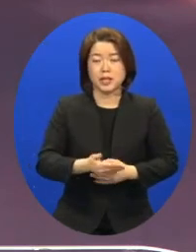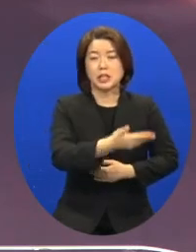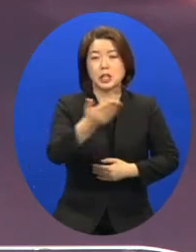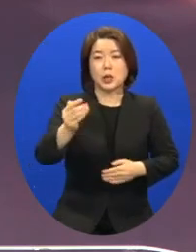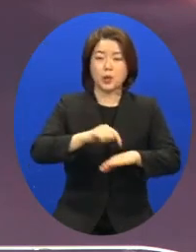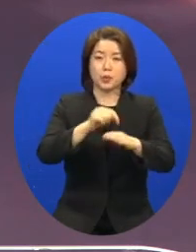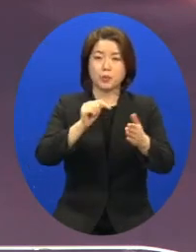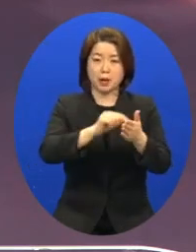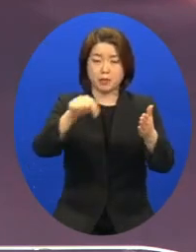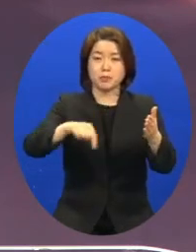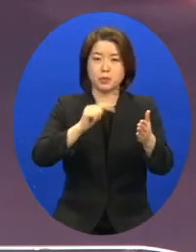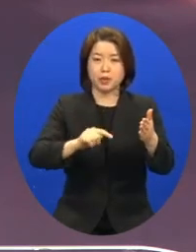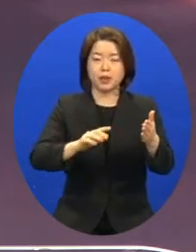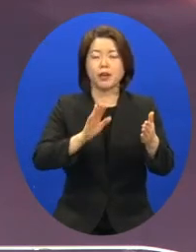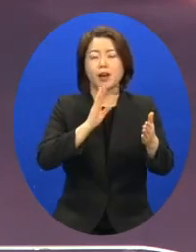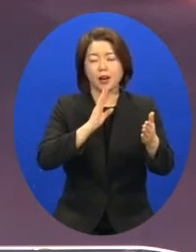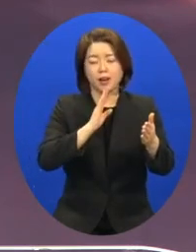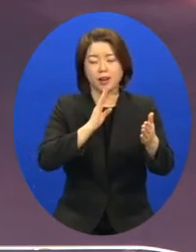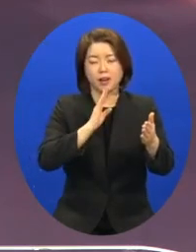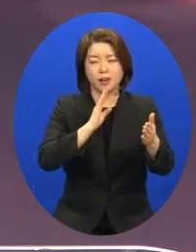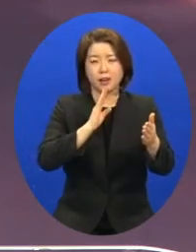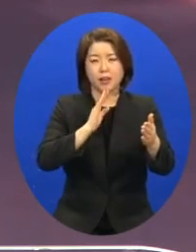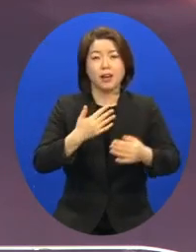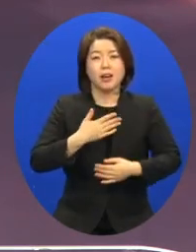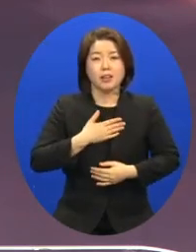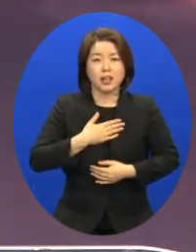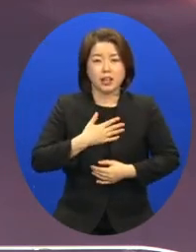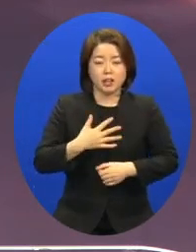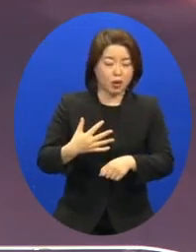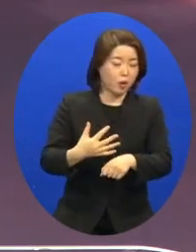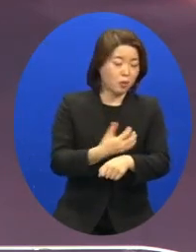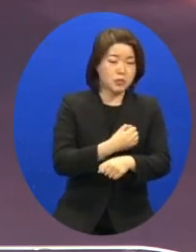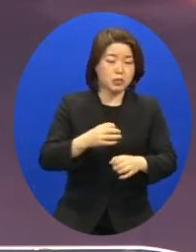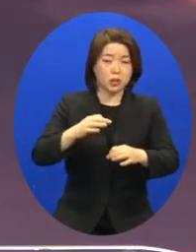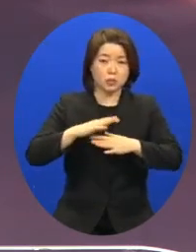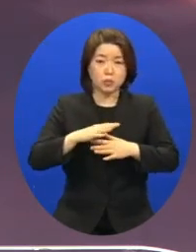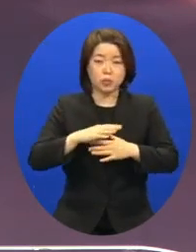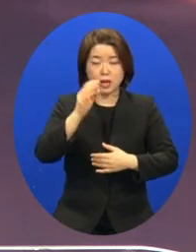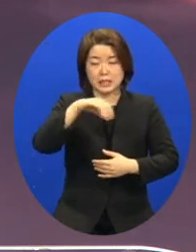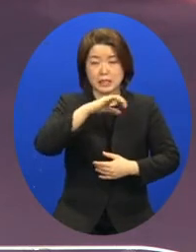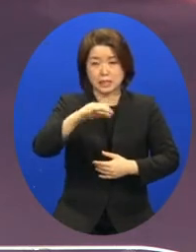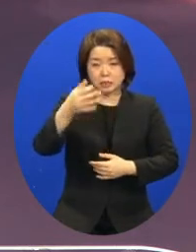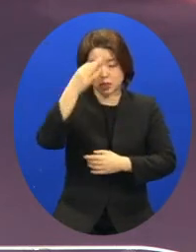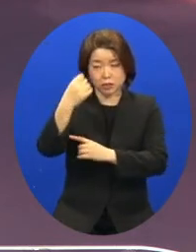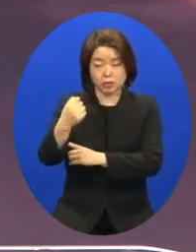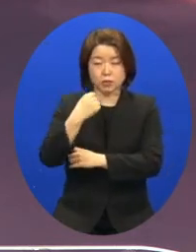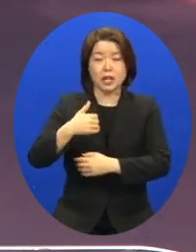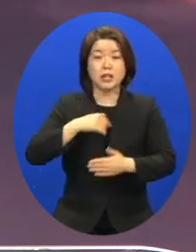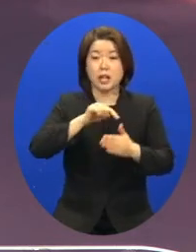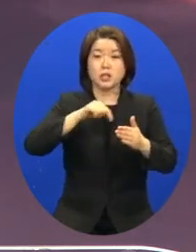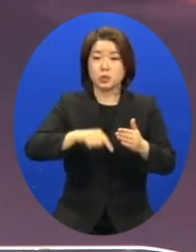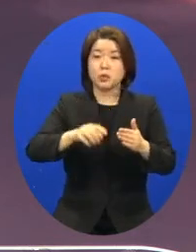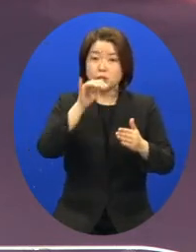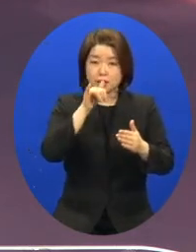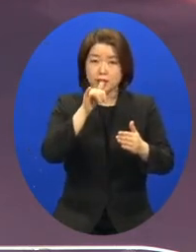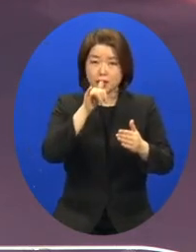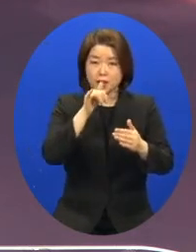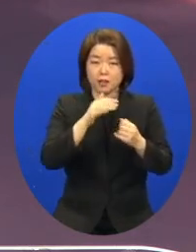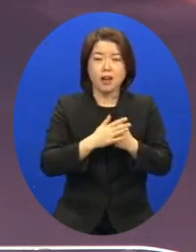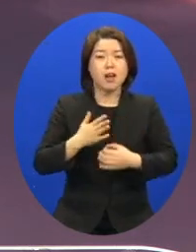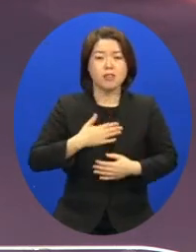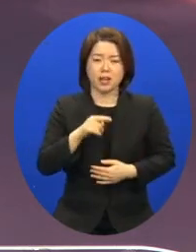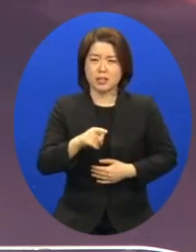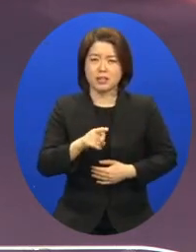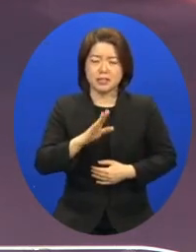마음속에 그렇구나, 내게는 너무나 엄청나고 놀라운 십자가의 능력이 내게 있구나, 내가